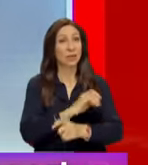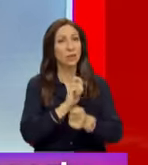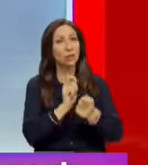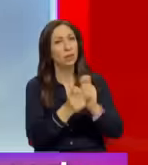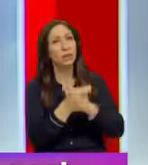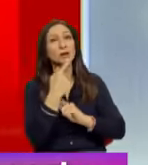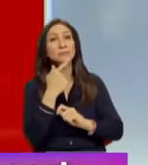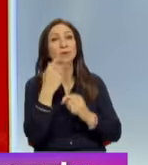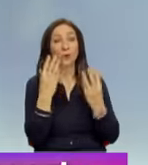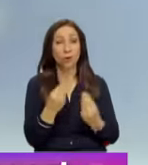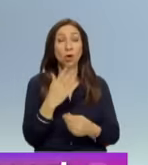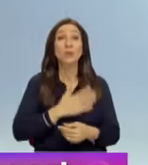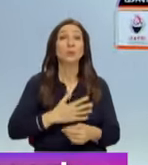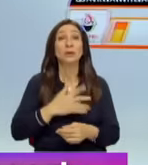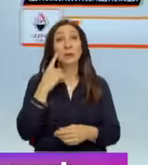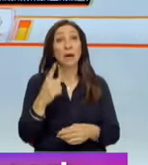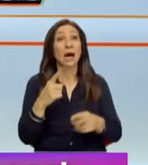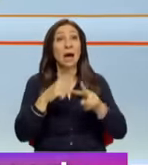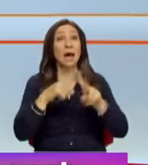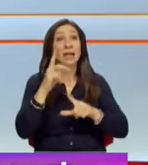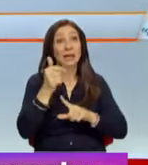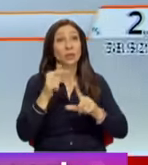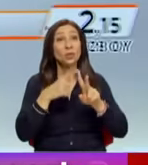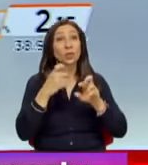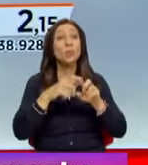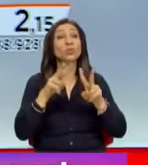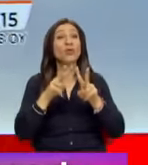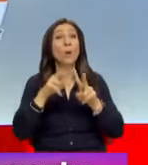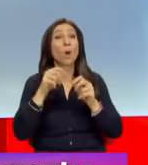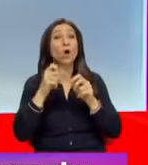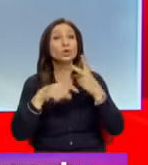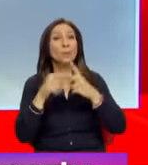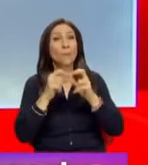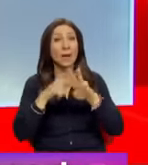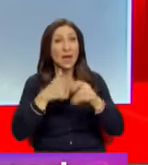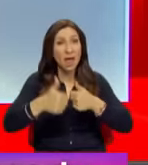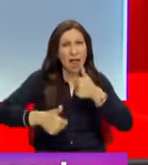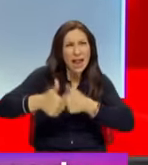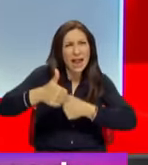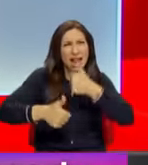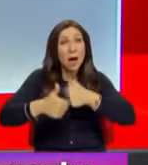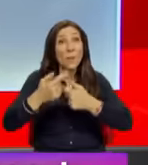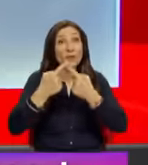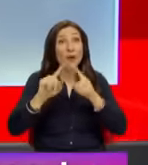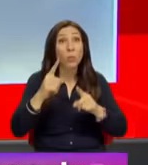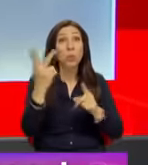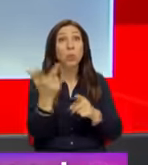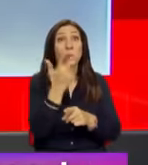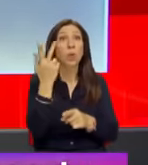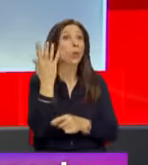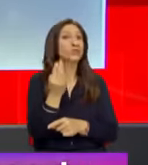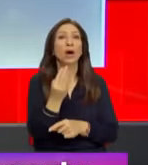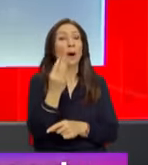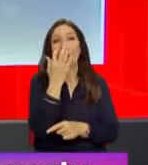kırmızıya döndü. Bursa'ya bakalım. Ali Nur Aktaş, Mustafa Bozbey arasında yarışın geçeceği bekleniyordu. Ama farkın bu kadar